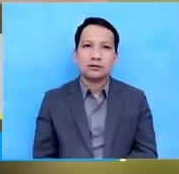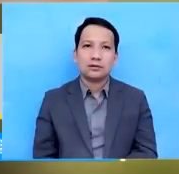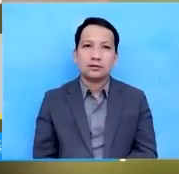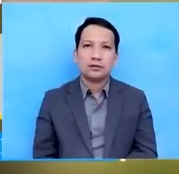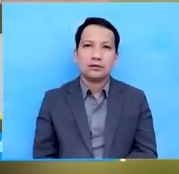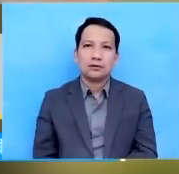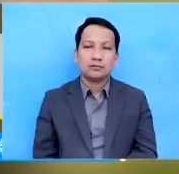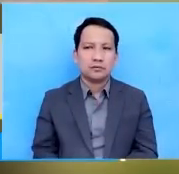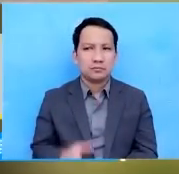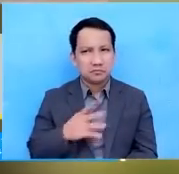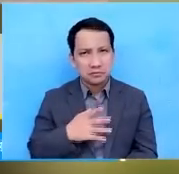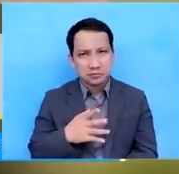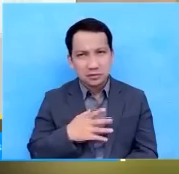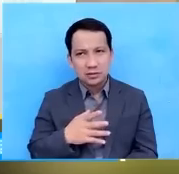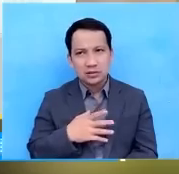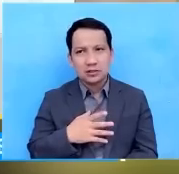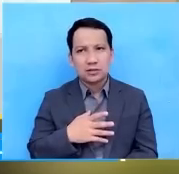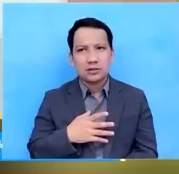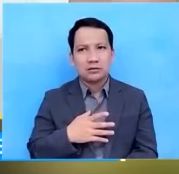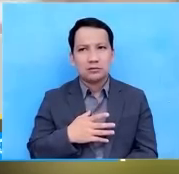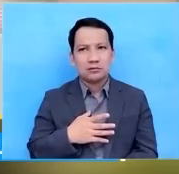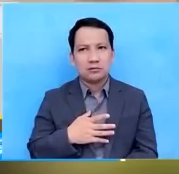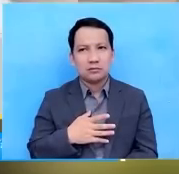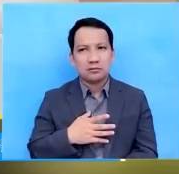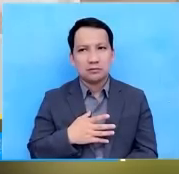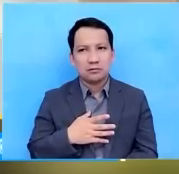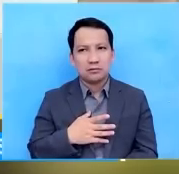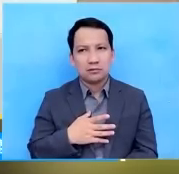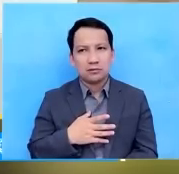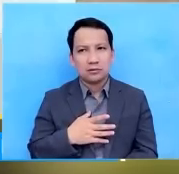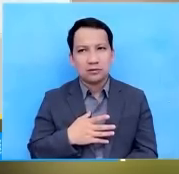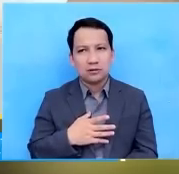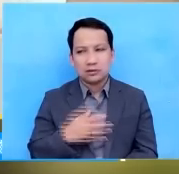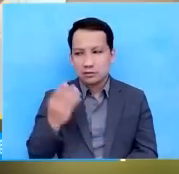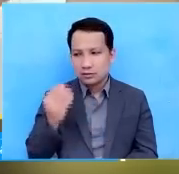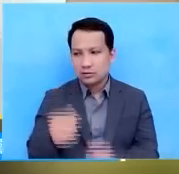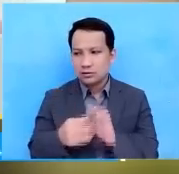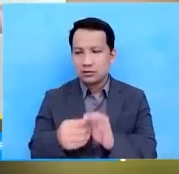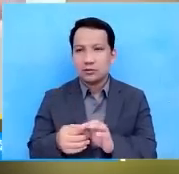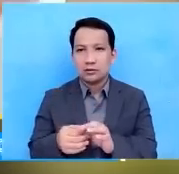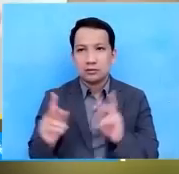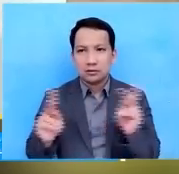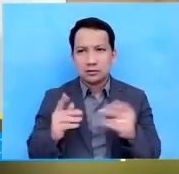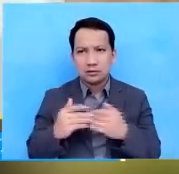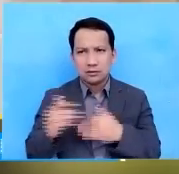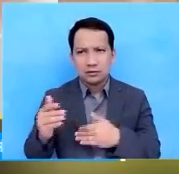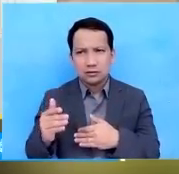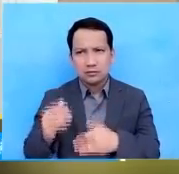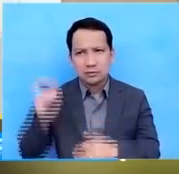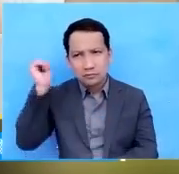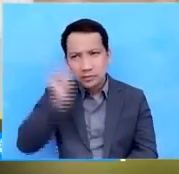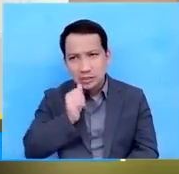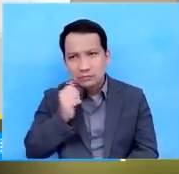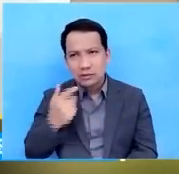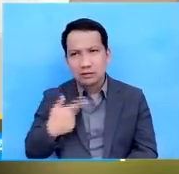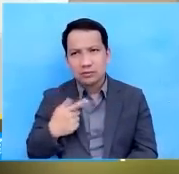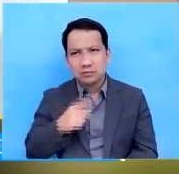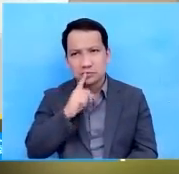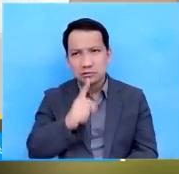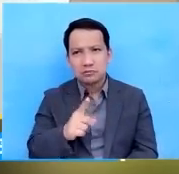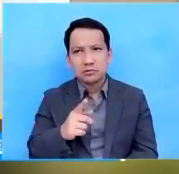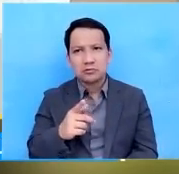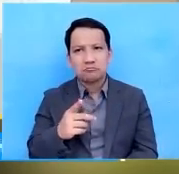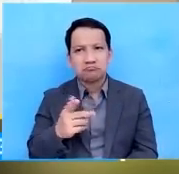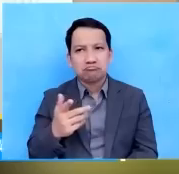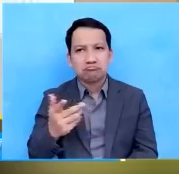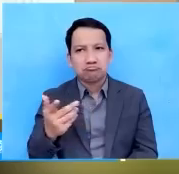Okay naman po. May mga foreigners po dun. Very maganda po dun sa mga tao. Very patient naman nila. Except nung time